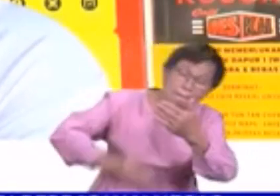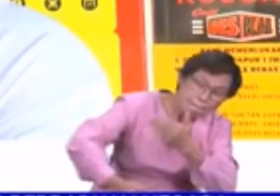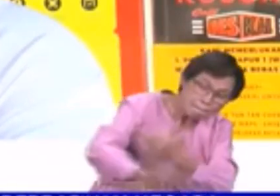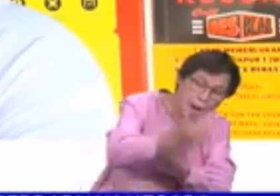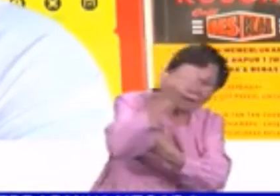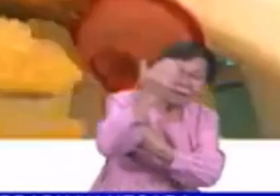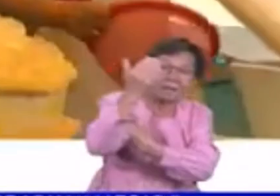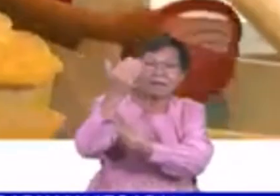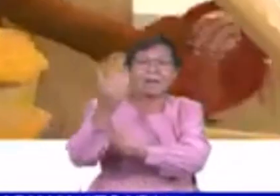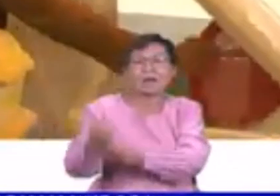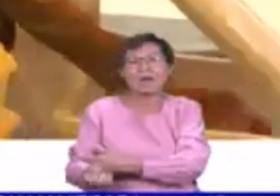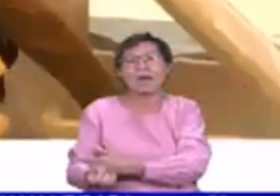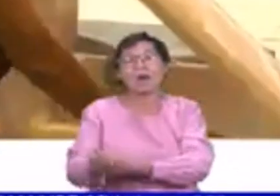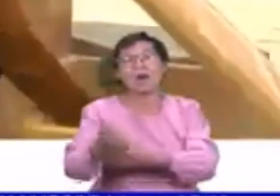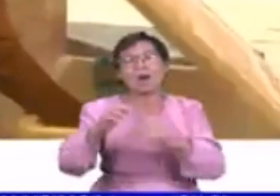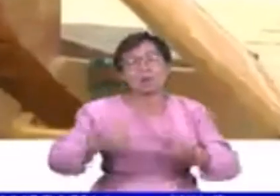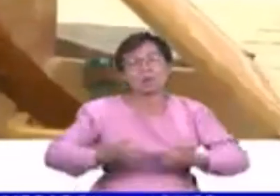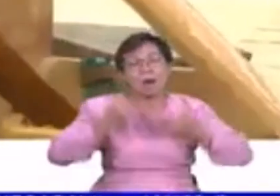pun kita balik.